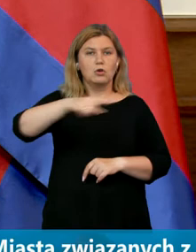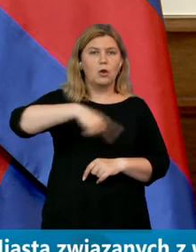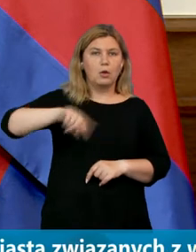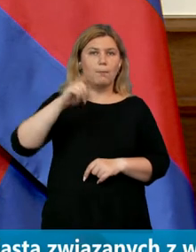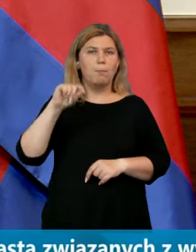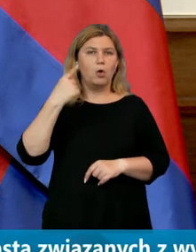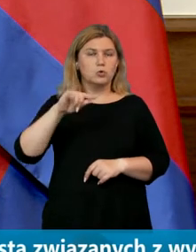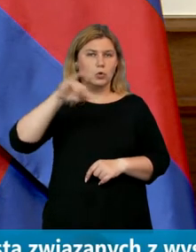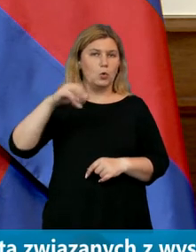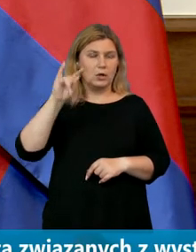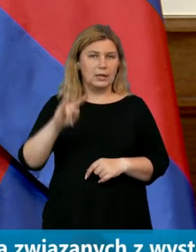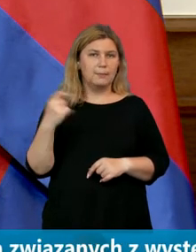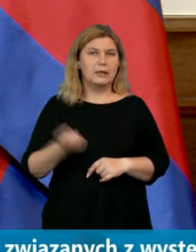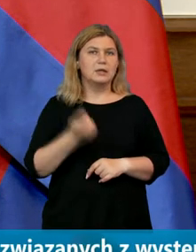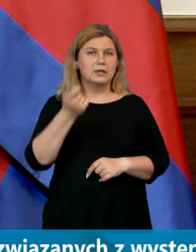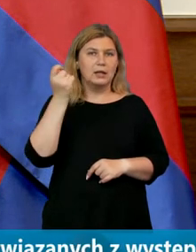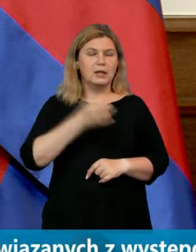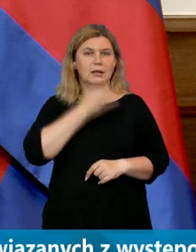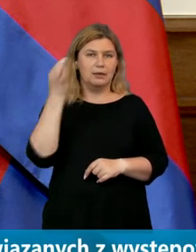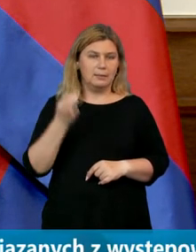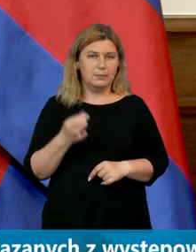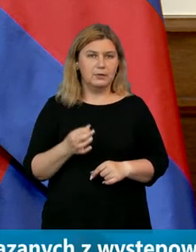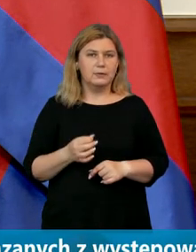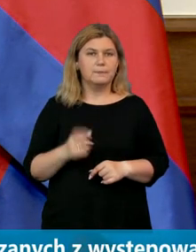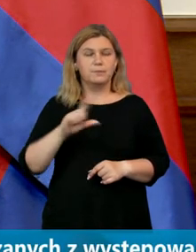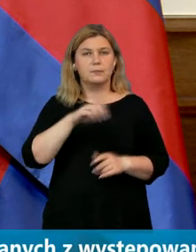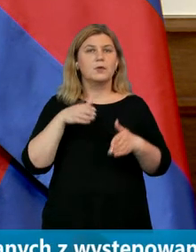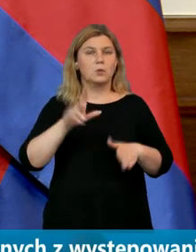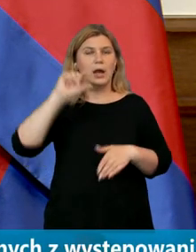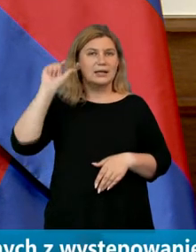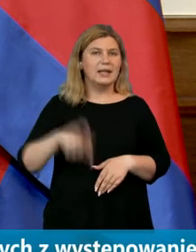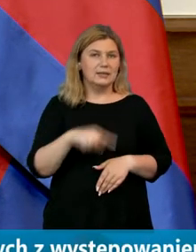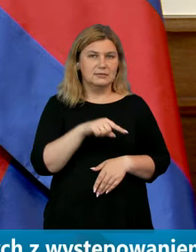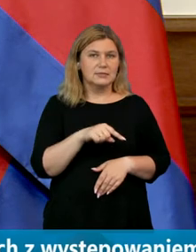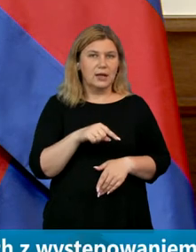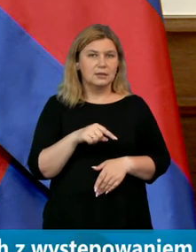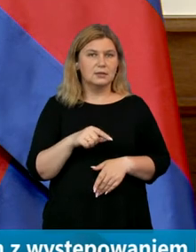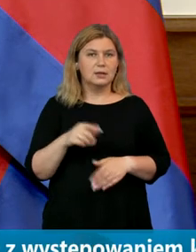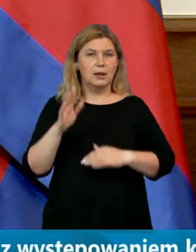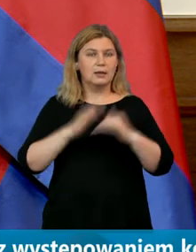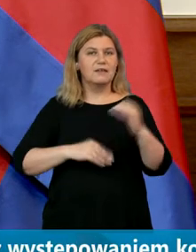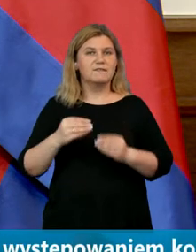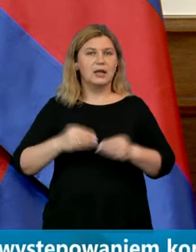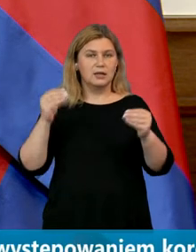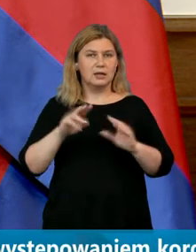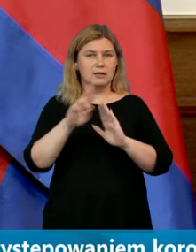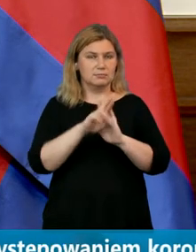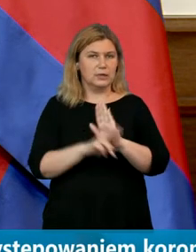się jeździło coraz lepiej. Co do Gdańskiej, inwestycja jest cały czas w